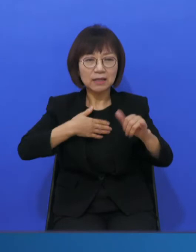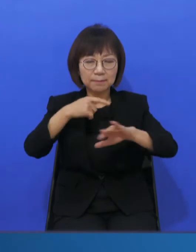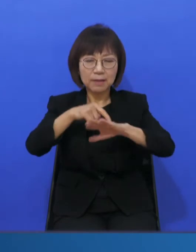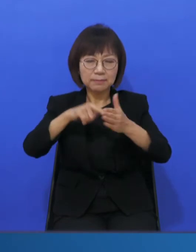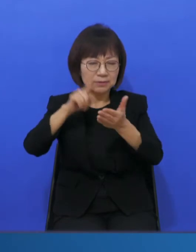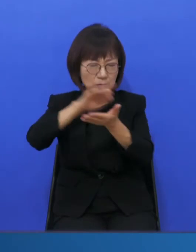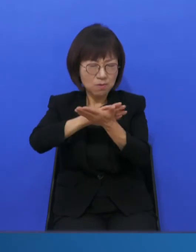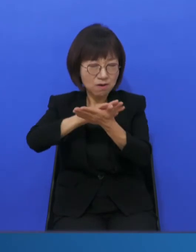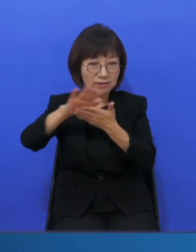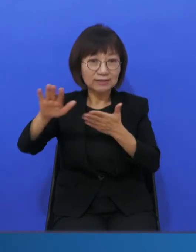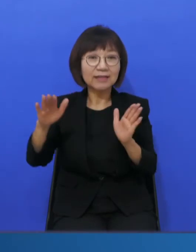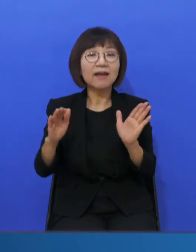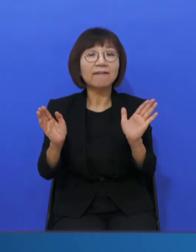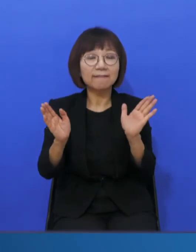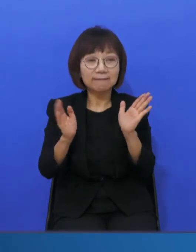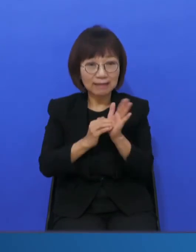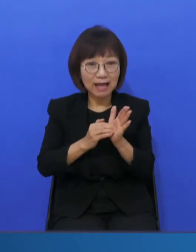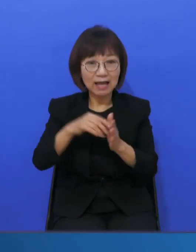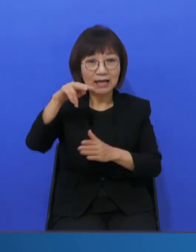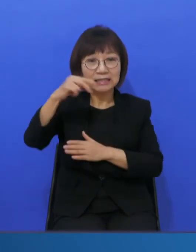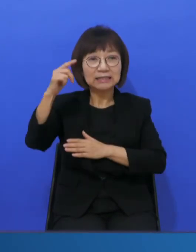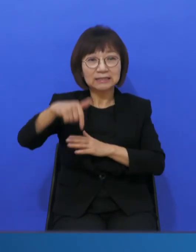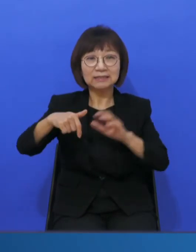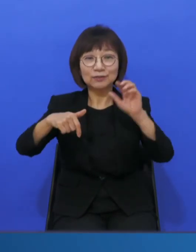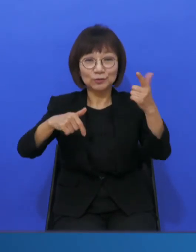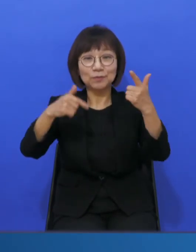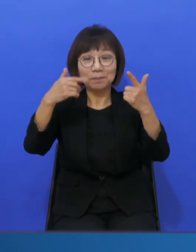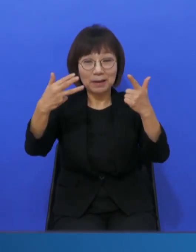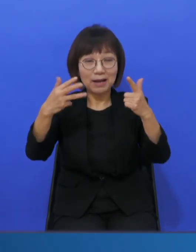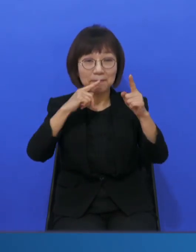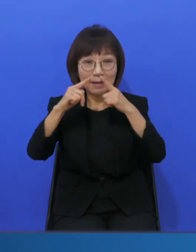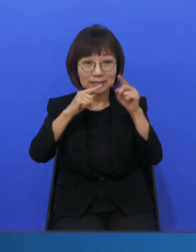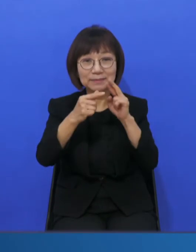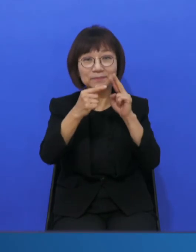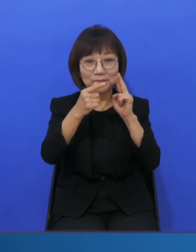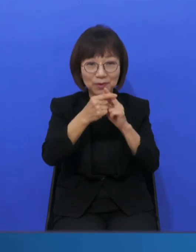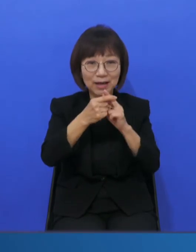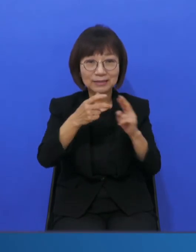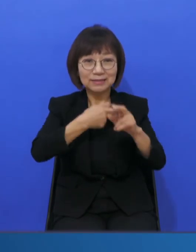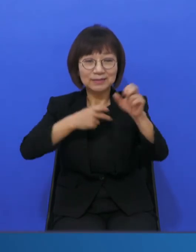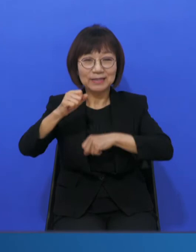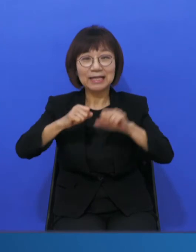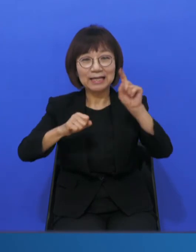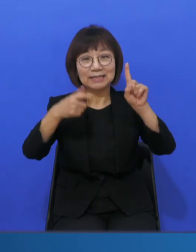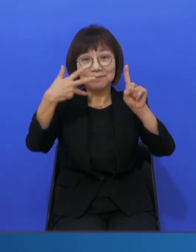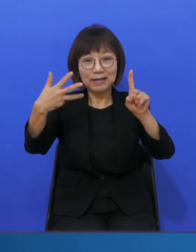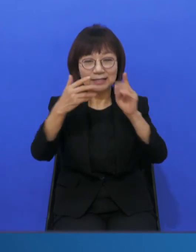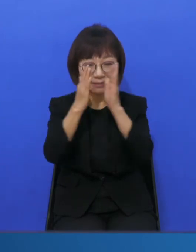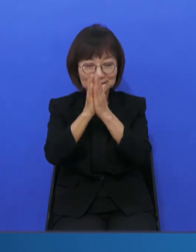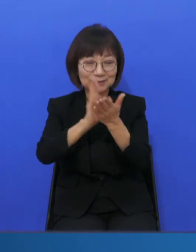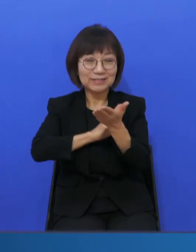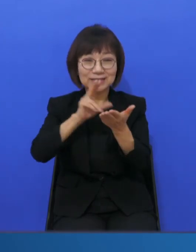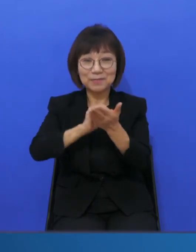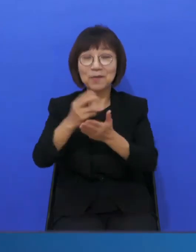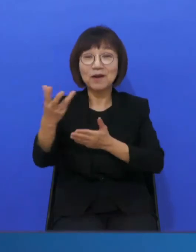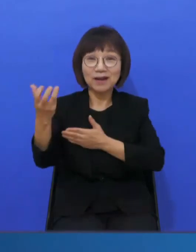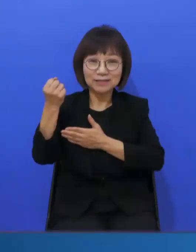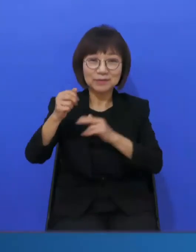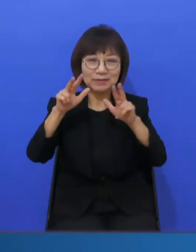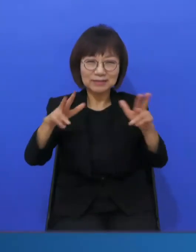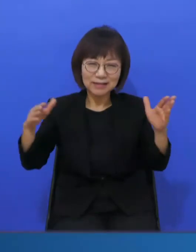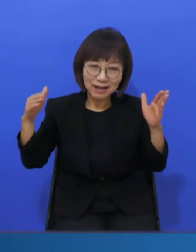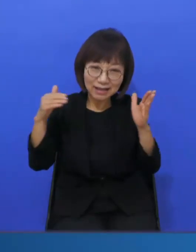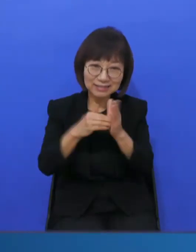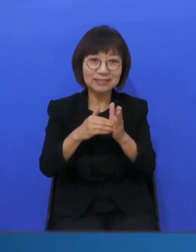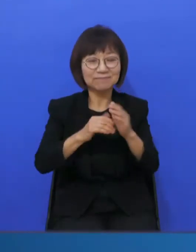마음을 시원케 하였느니라 라는 스가랴 6장 8절의 말씀과 사도행전 1장 8절의 기도 제목을 가지고